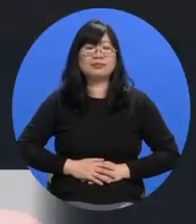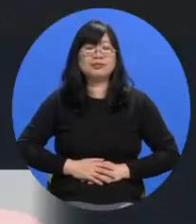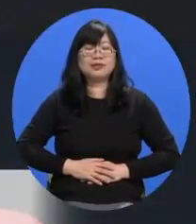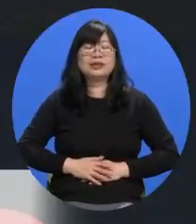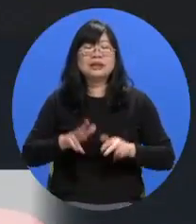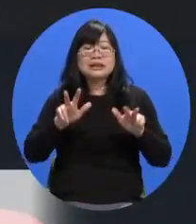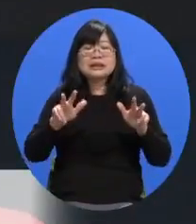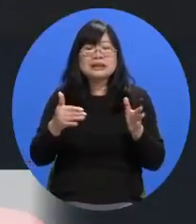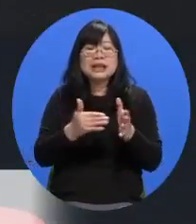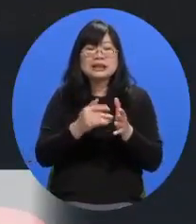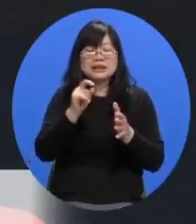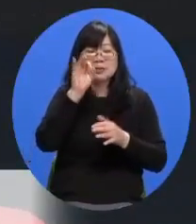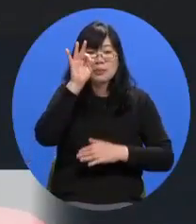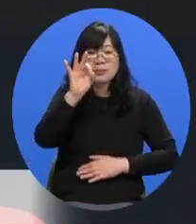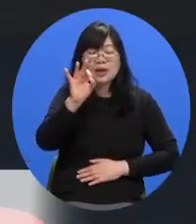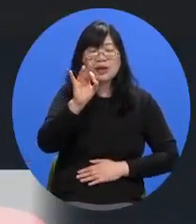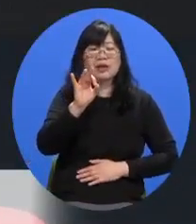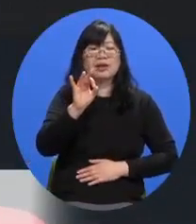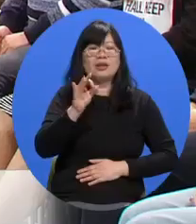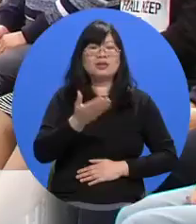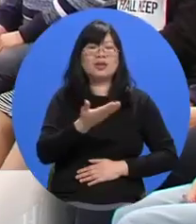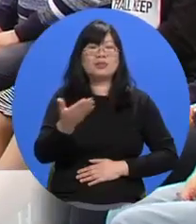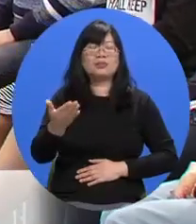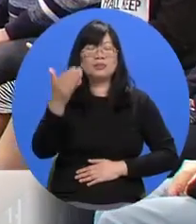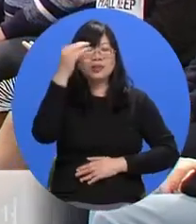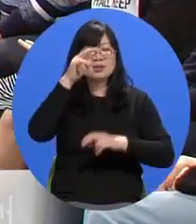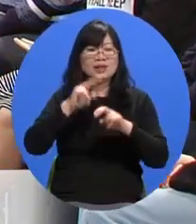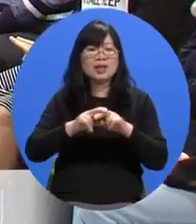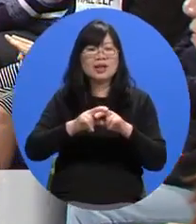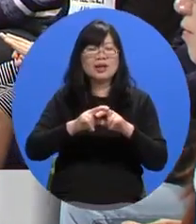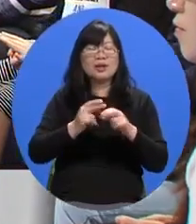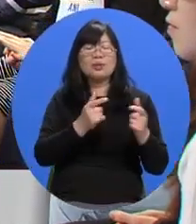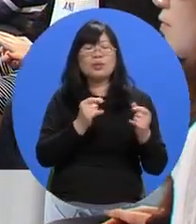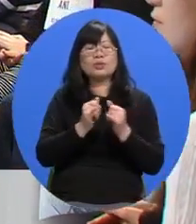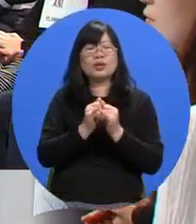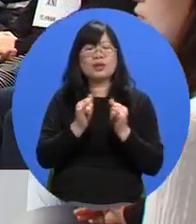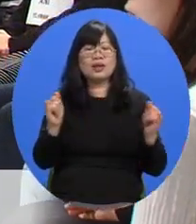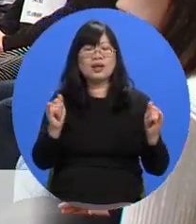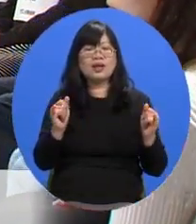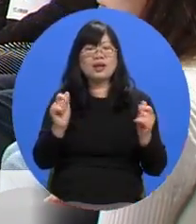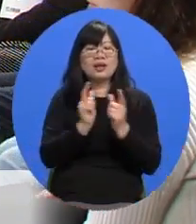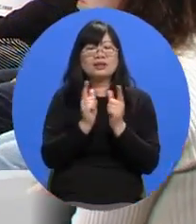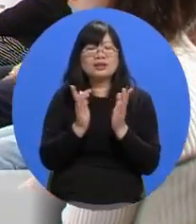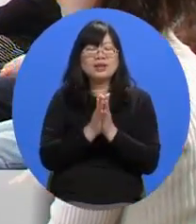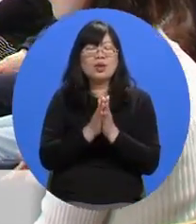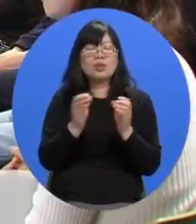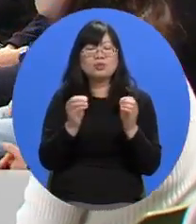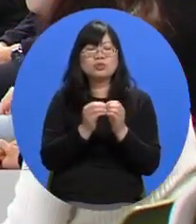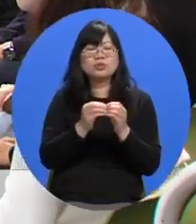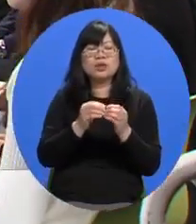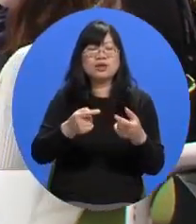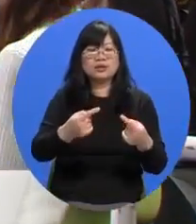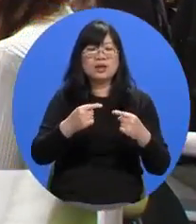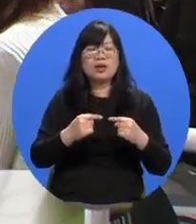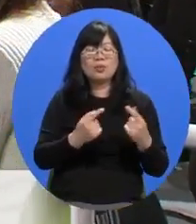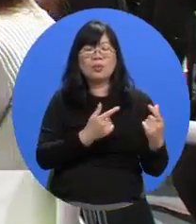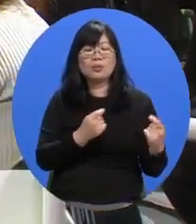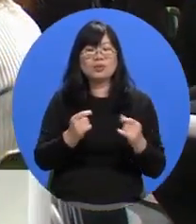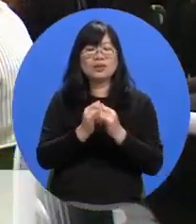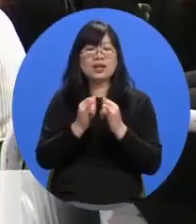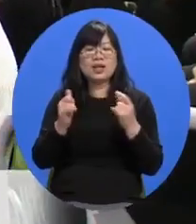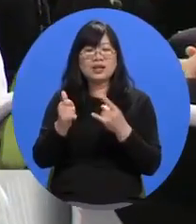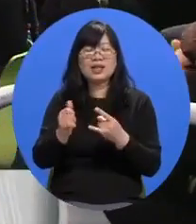또한 지금까지 TV를 시청하신 시청자분들, 방청석에 자리하신 모든 분들, 그리고 직접 문자로 참여해주신 모든